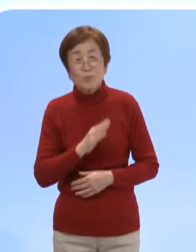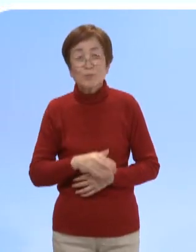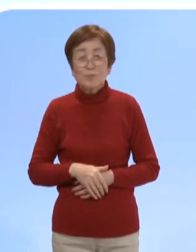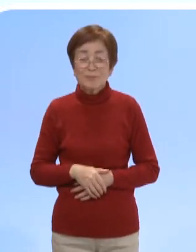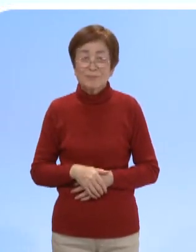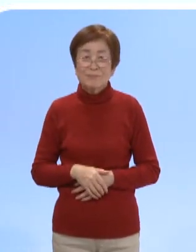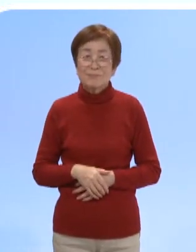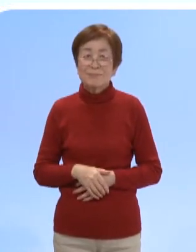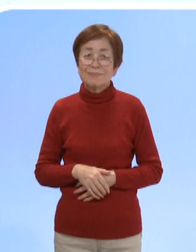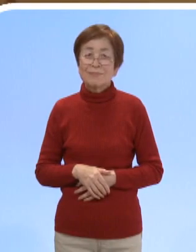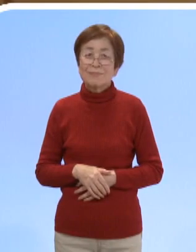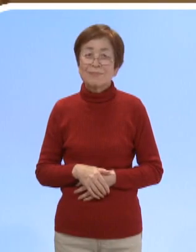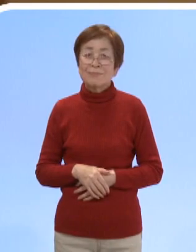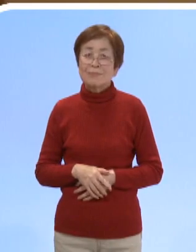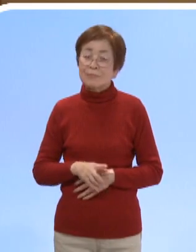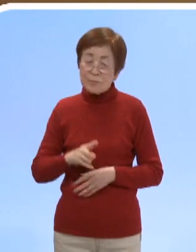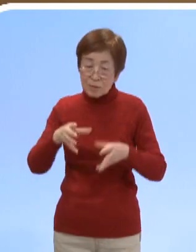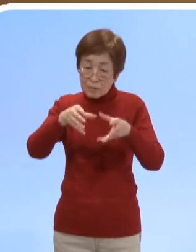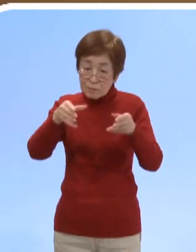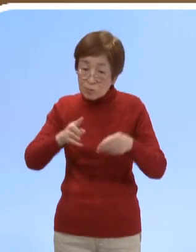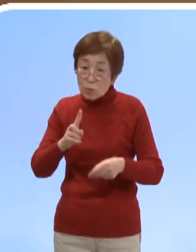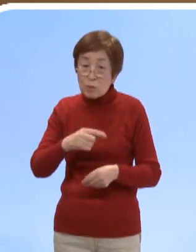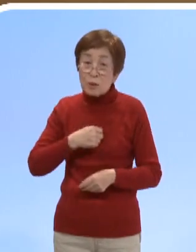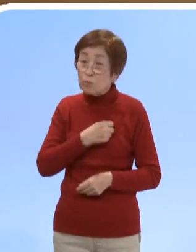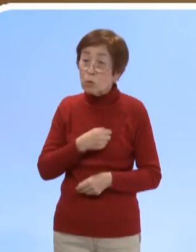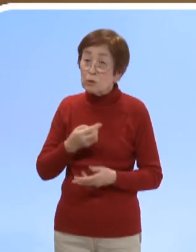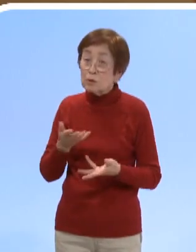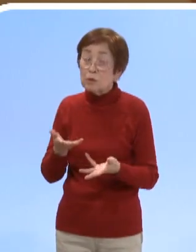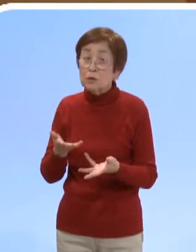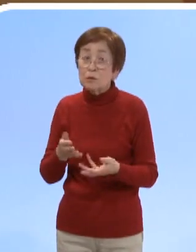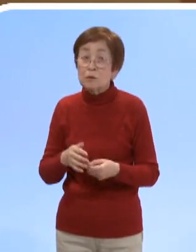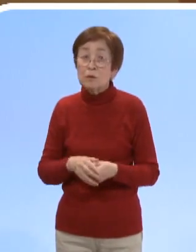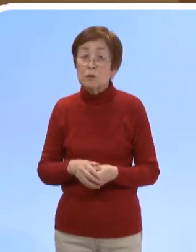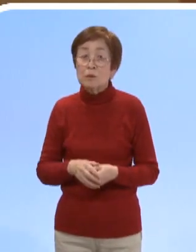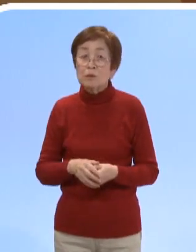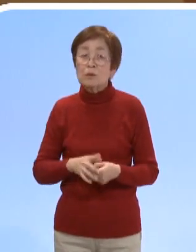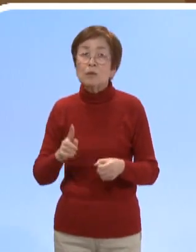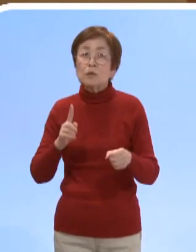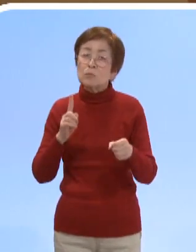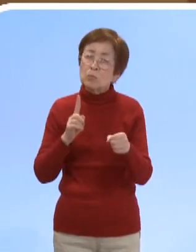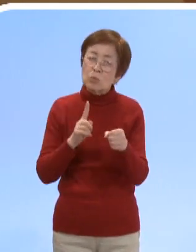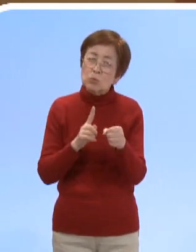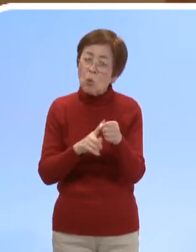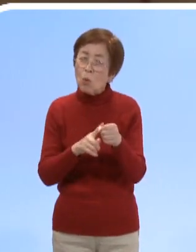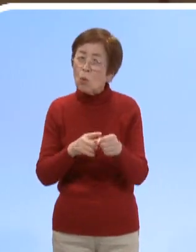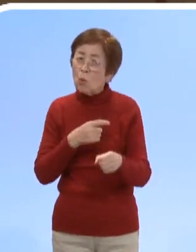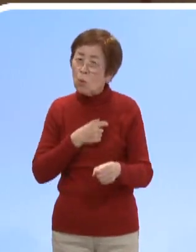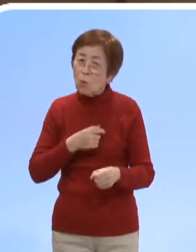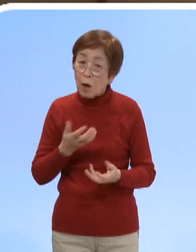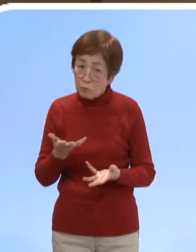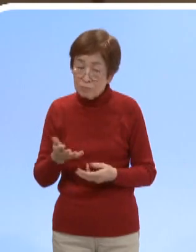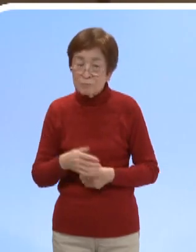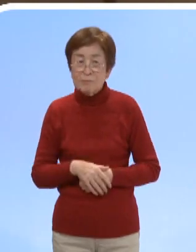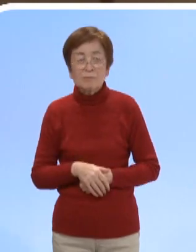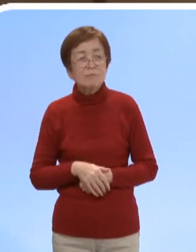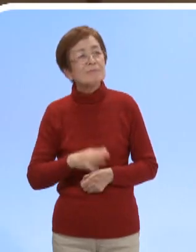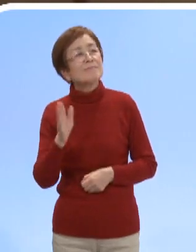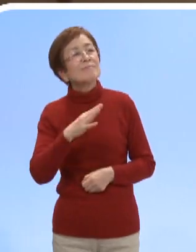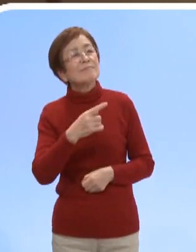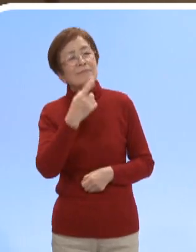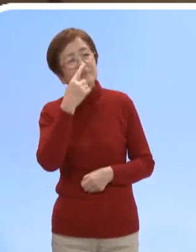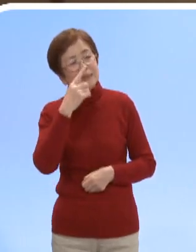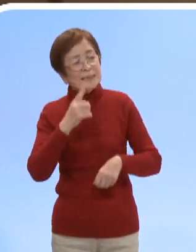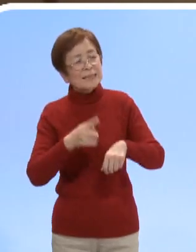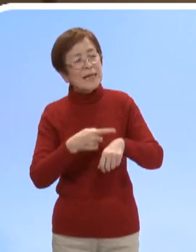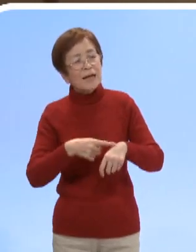喜んで。 なんかどういう気持ちで作られるとか、なんかご主人の作品のコンセプトみたいなのってあるんですか？ あの、性格歪んでる